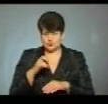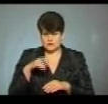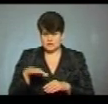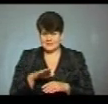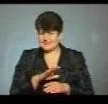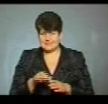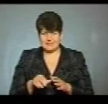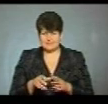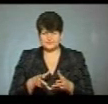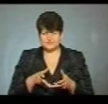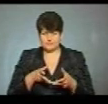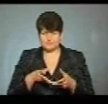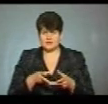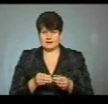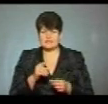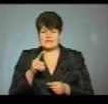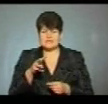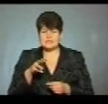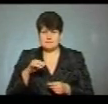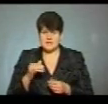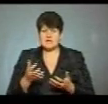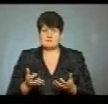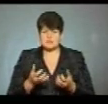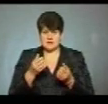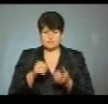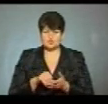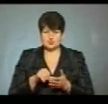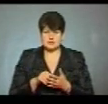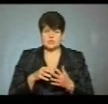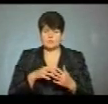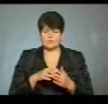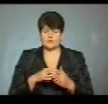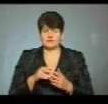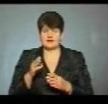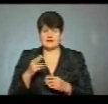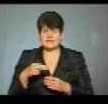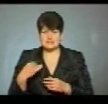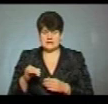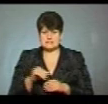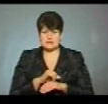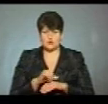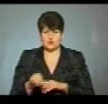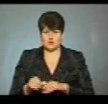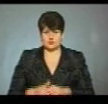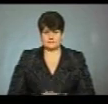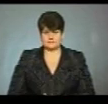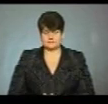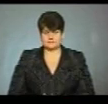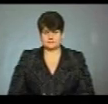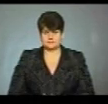не тиснути на незалежні ЗМІ та підтримати учасників бойових дій за кордоном. Більше розповість Соломія